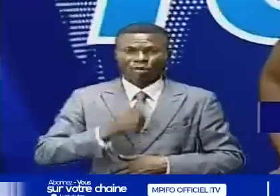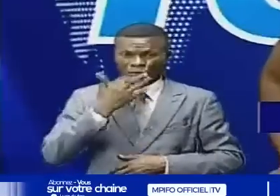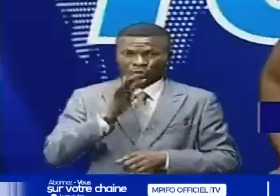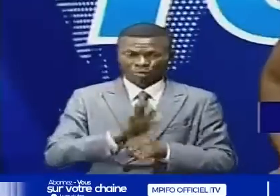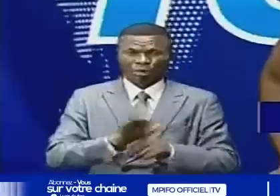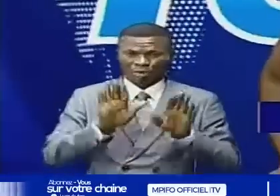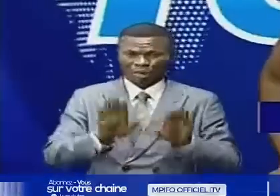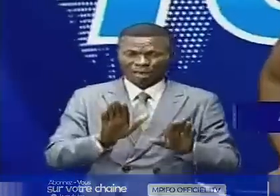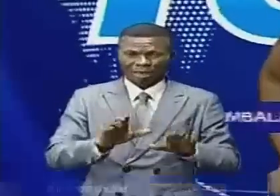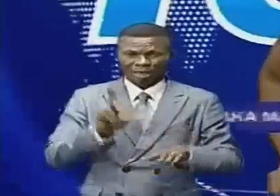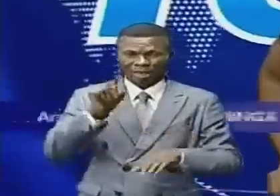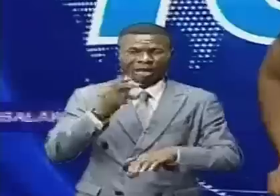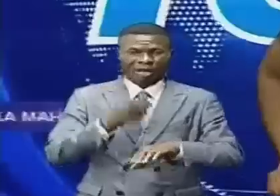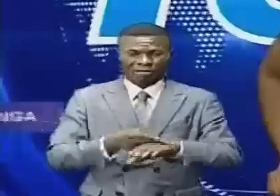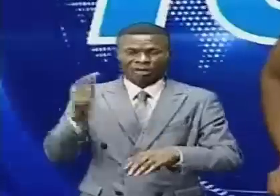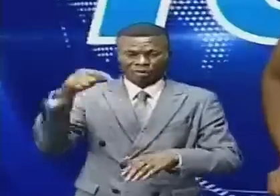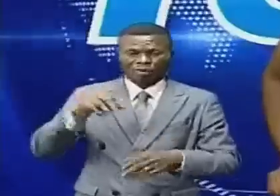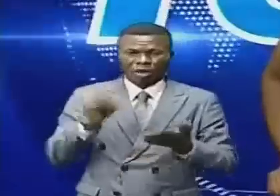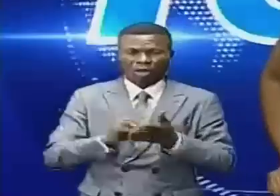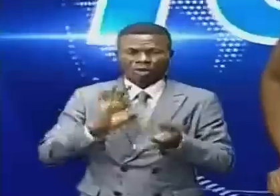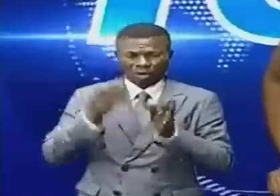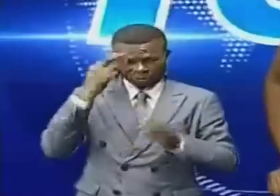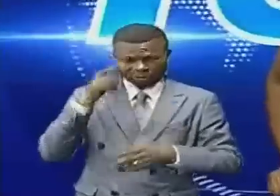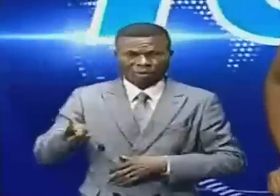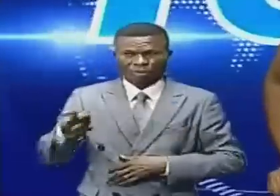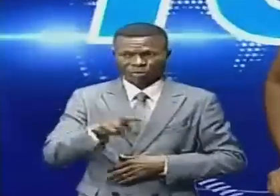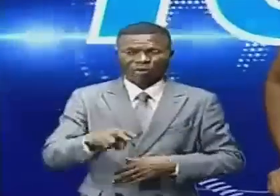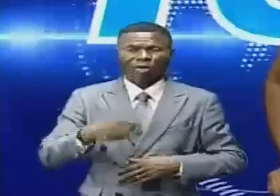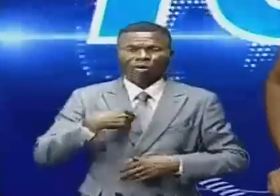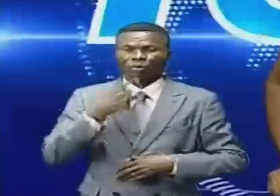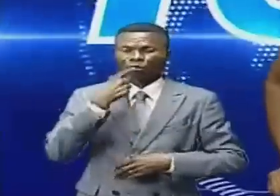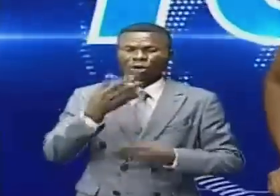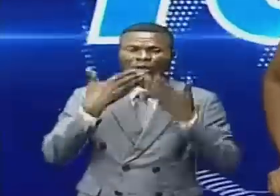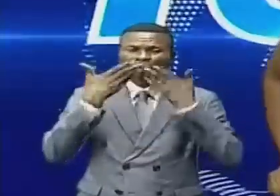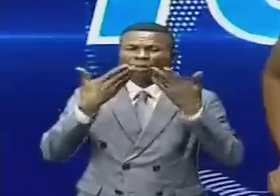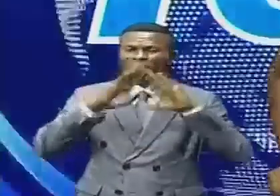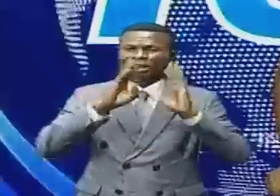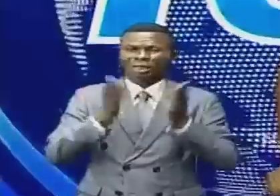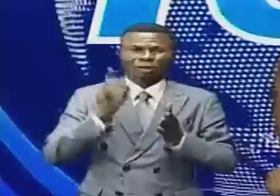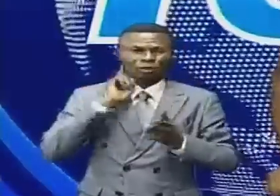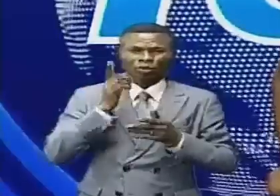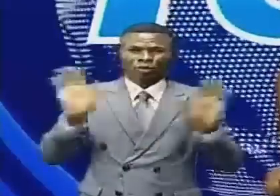antennes. Retrouvez à 20h Sandra Nyangui pour la suite de l'information. Merci et au revoir.